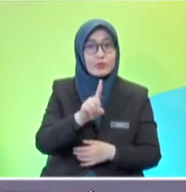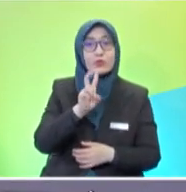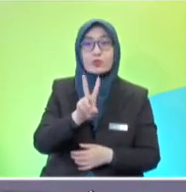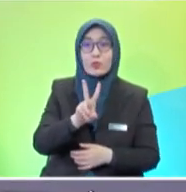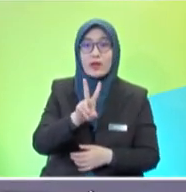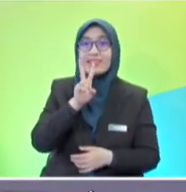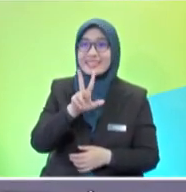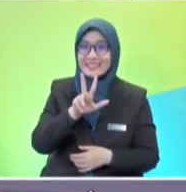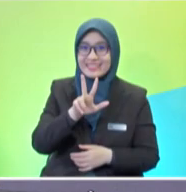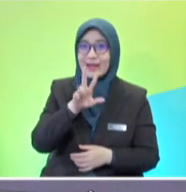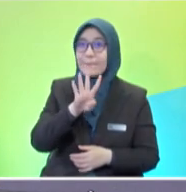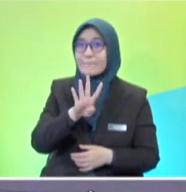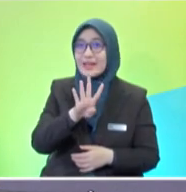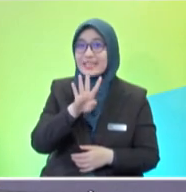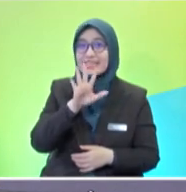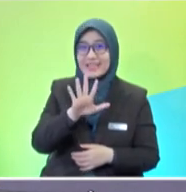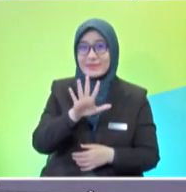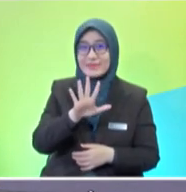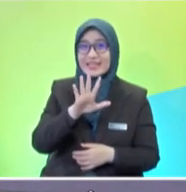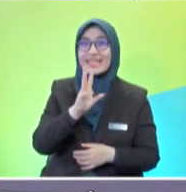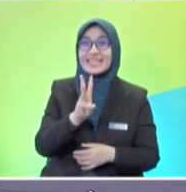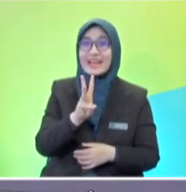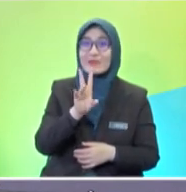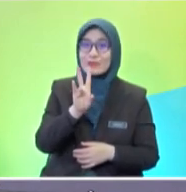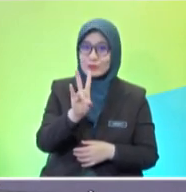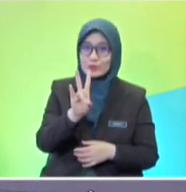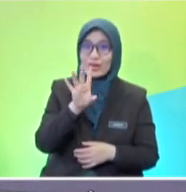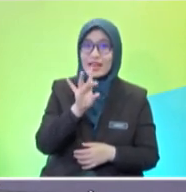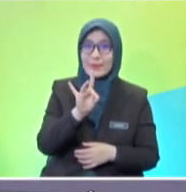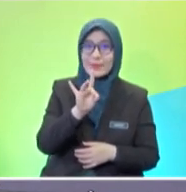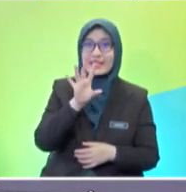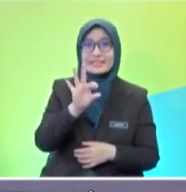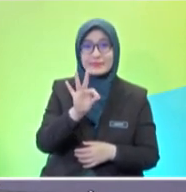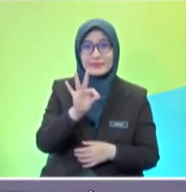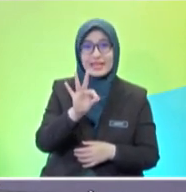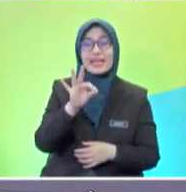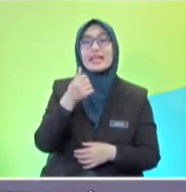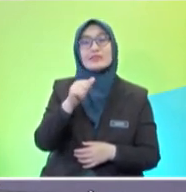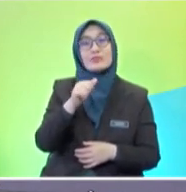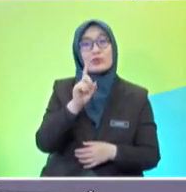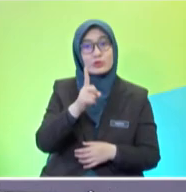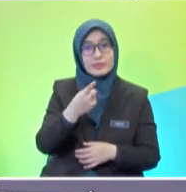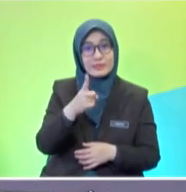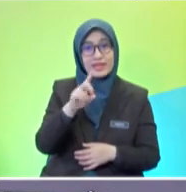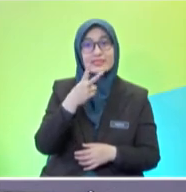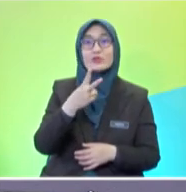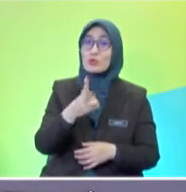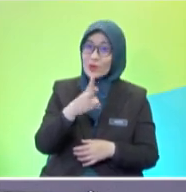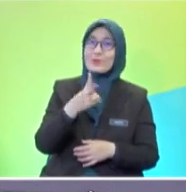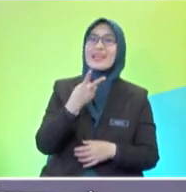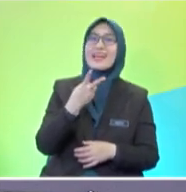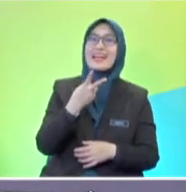empat lima enam tujuh delapan sembilan sepuluh sebelas duabelas